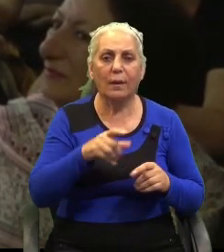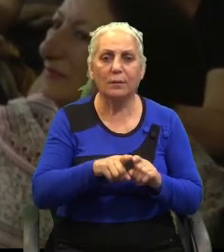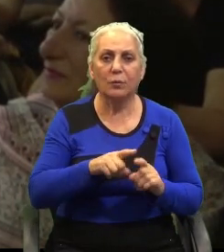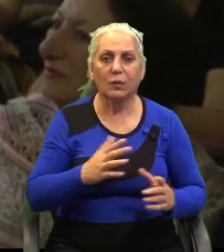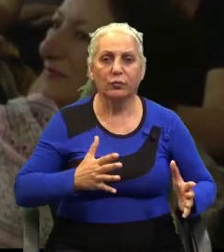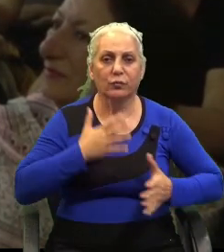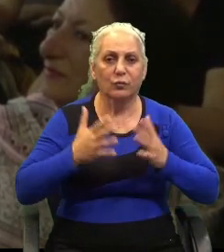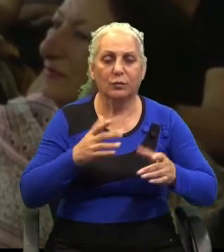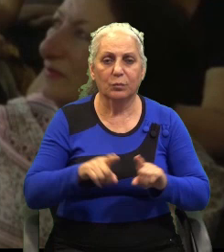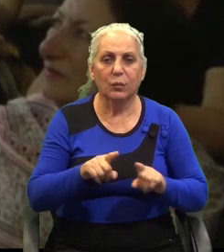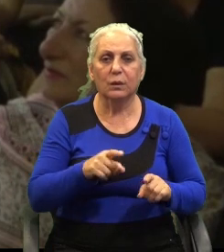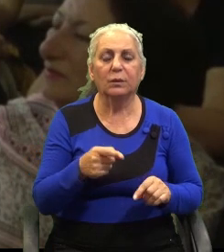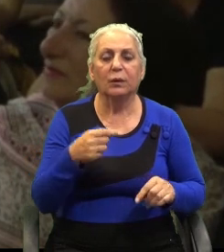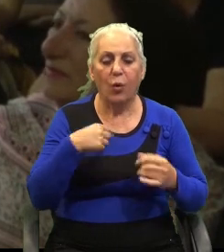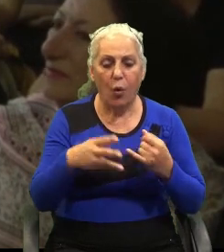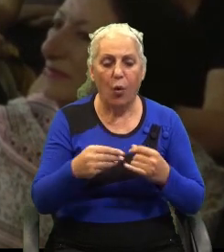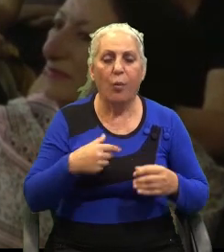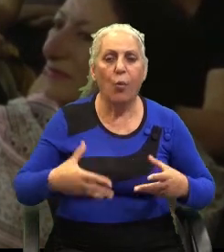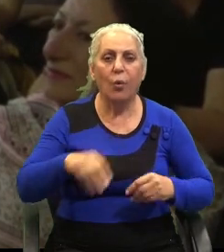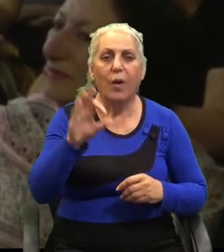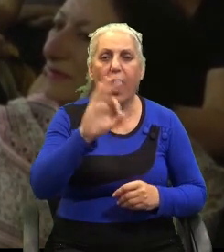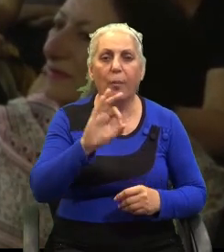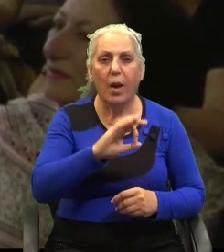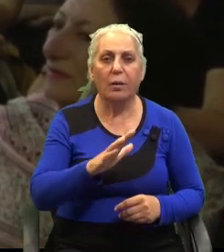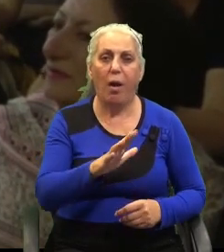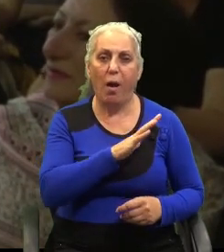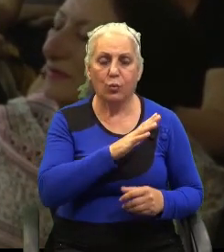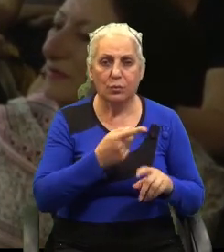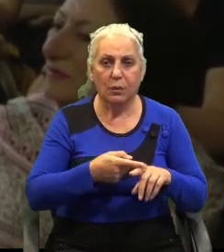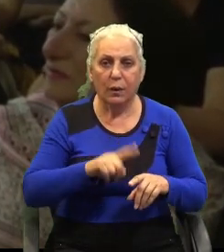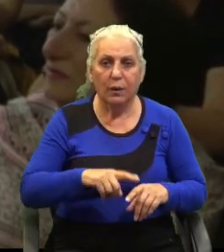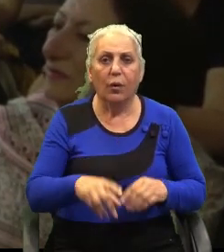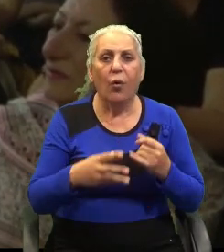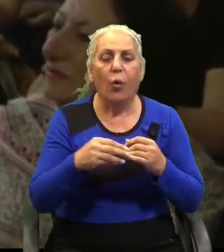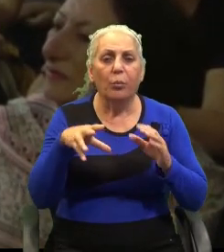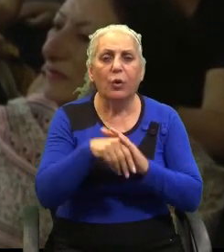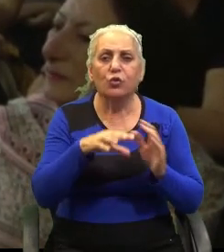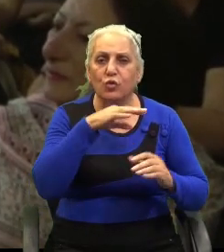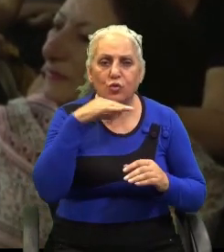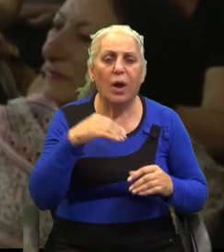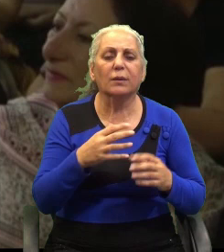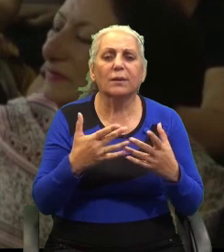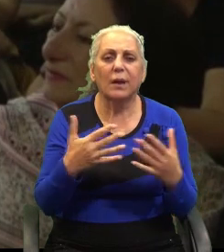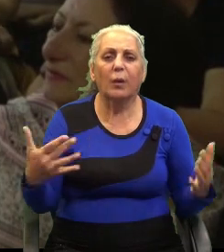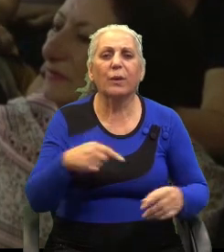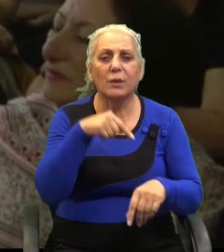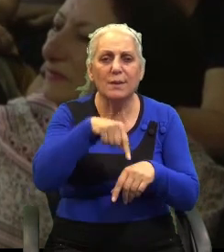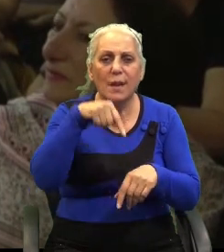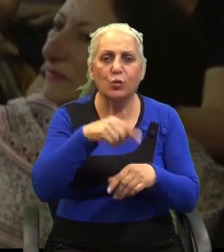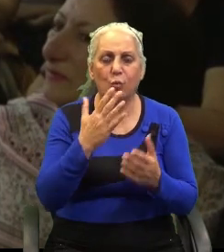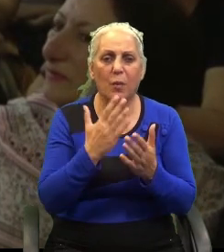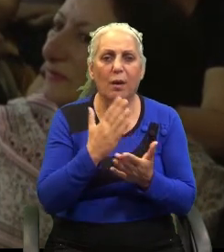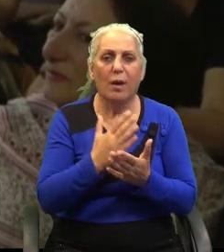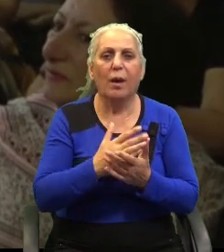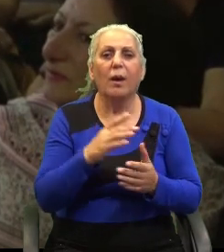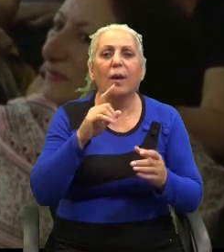Իսկ այդ հողը ամենահարուստ բանն ամեզ համար։ Այդ հողի մեջ շատ խորխորատներ կան, շատ զգացմունքներ կան, շատ